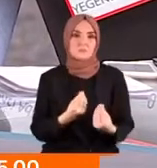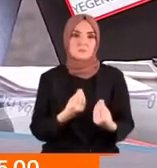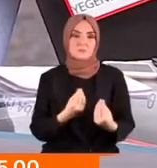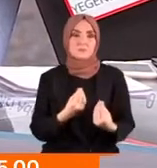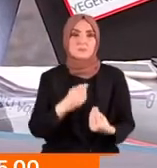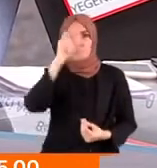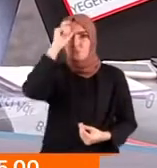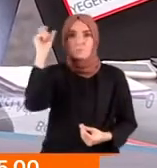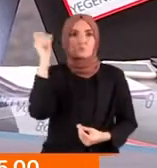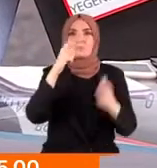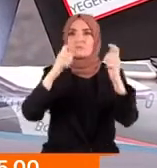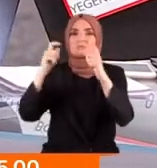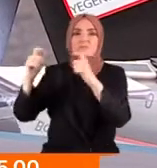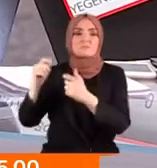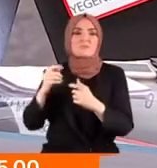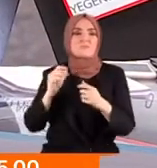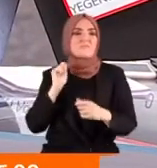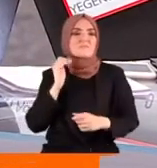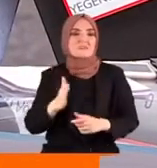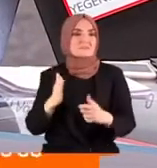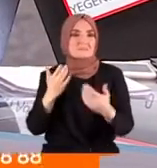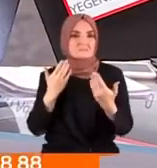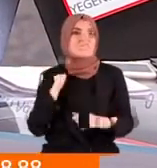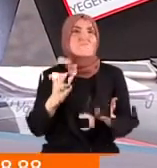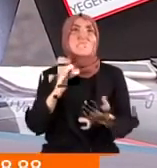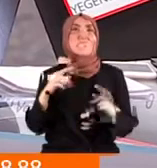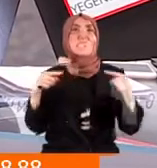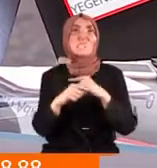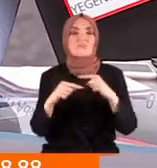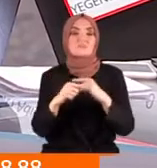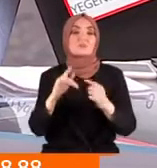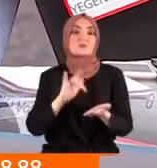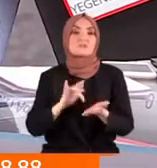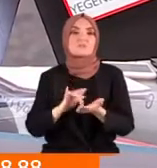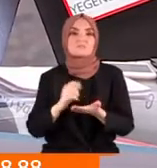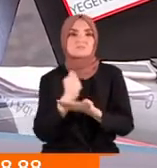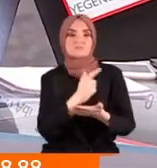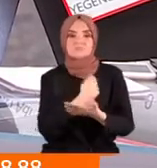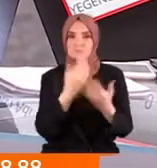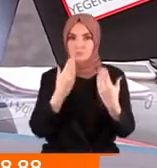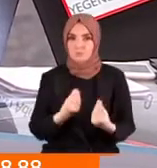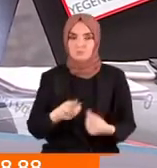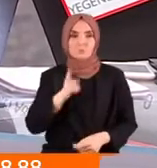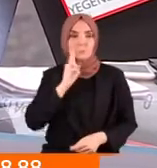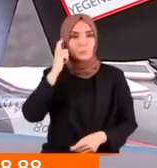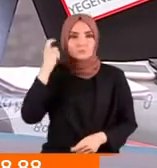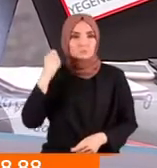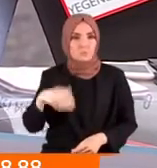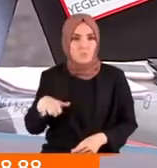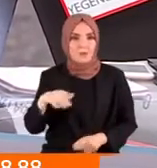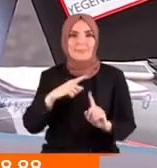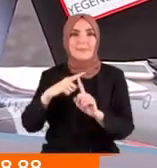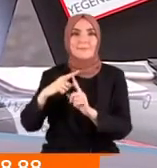yanından trafik cezası gelmeye başladı. Son şaşkınlığı da eline ulaşan tebligat kağıdını okuyunca yaşadı. Suçsuz olduğu